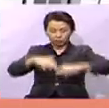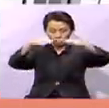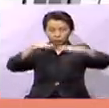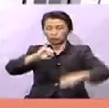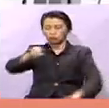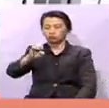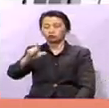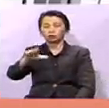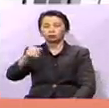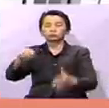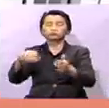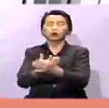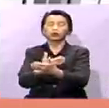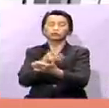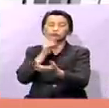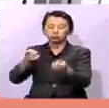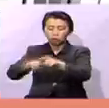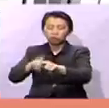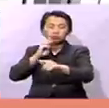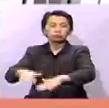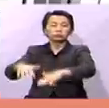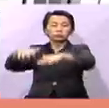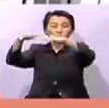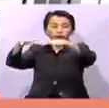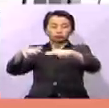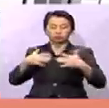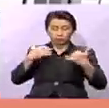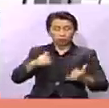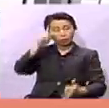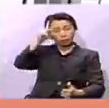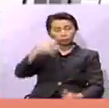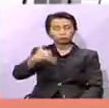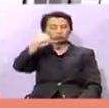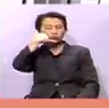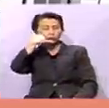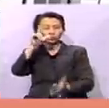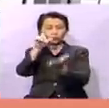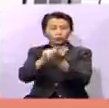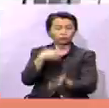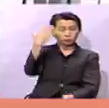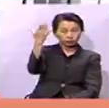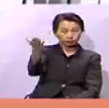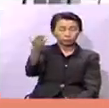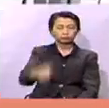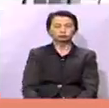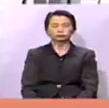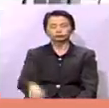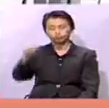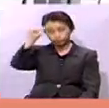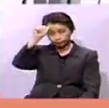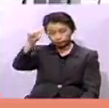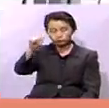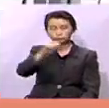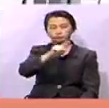menjadi jajahan terbaru dilanda banjir. Untuk perkembangan banjir di Kelantan, kita hubungi wartawan Nur Syazliza Syahril. Assalamualaikum